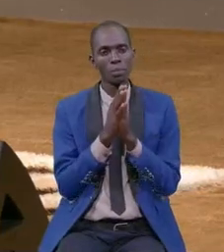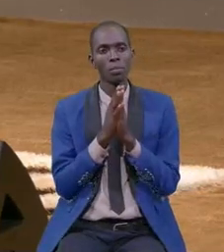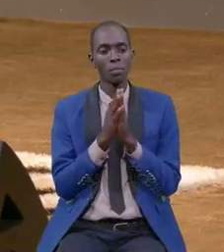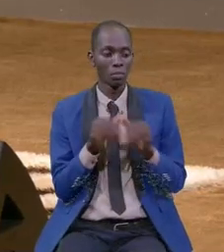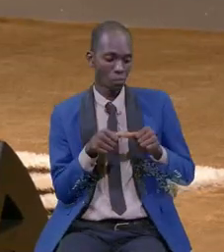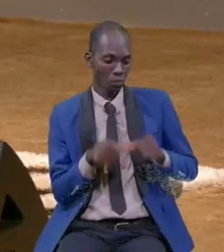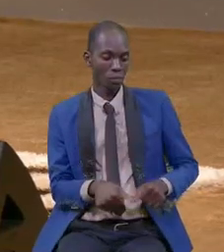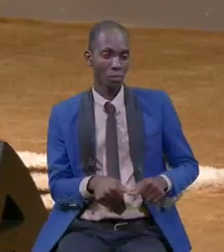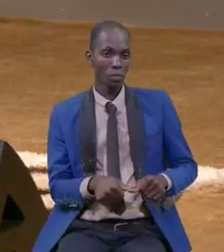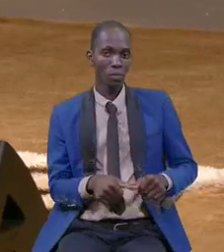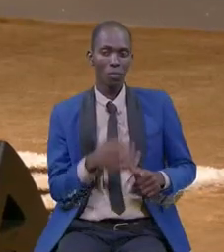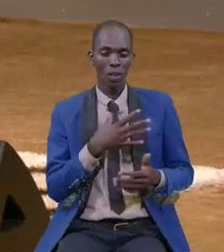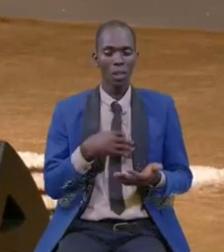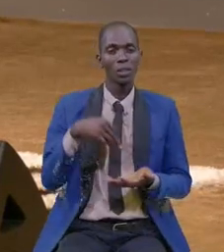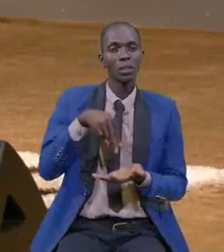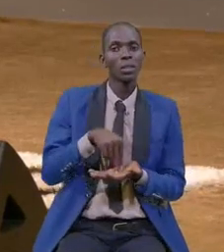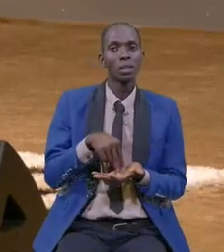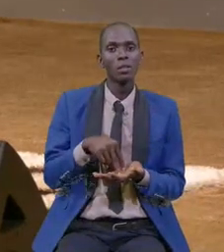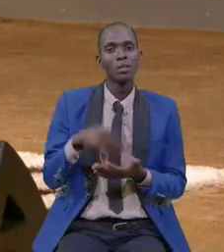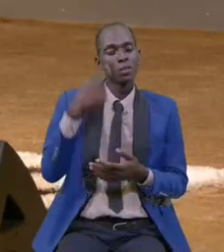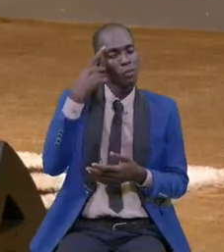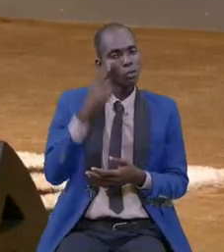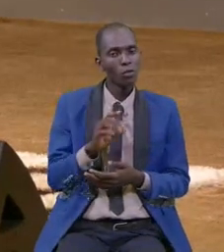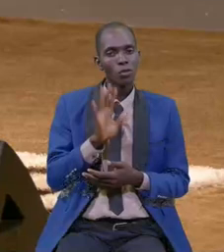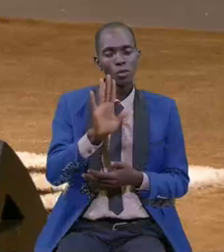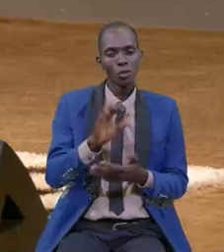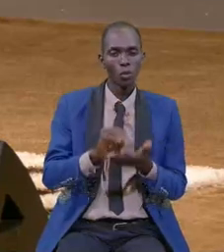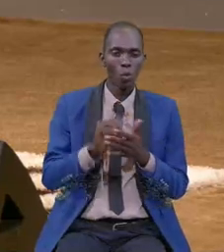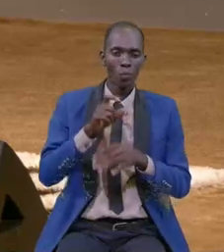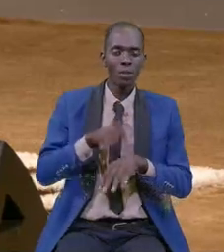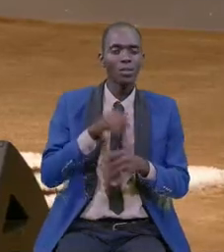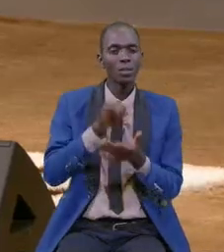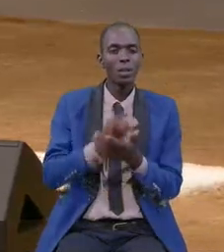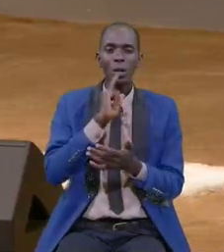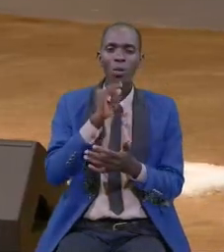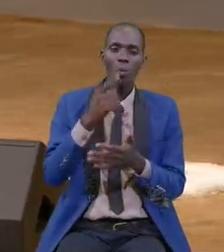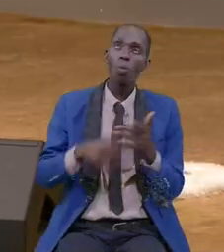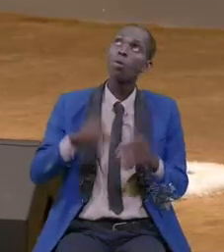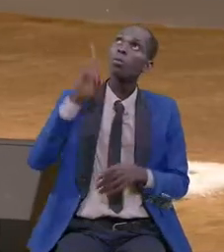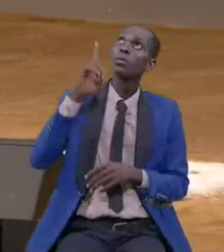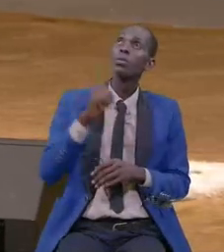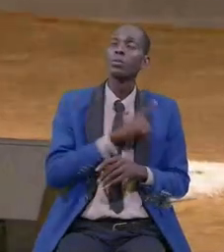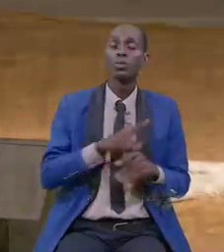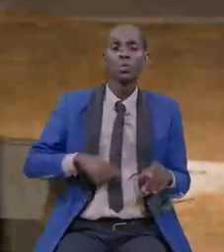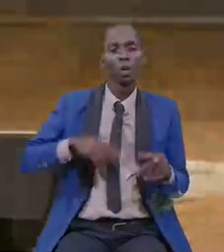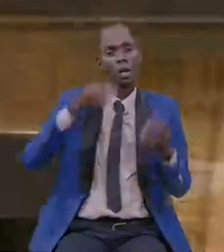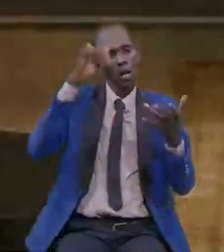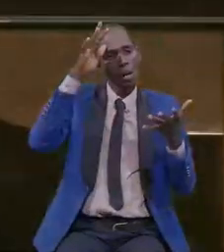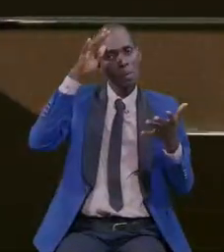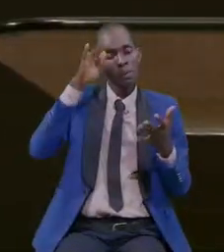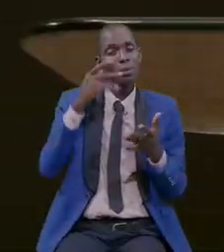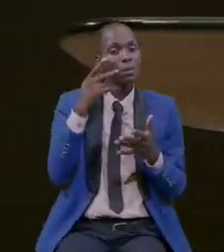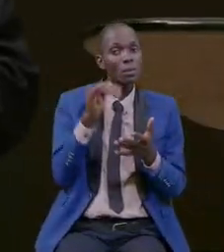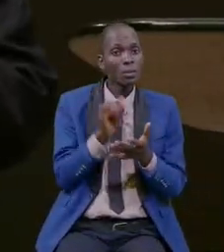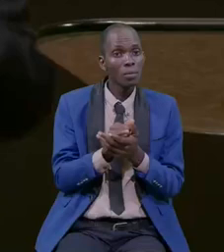cesse peu importe ce qui va se passer tiens-toi et reste là dans son temps ça va venir c'est ce que Dieu dit que